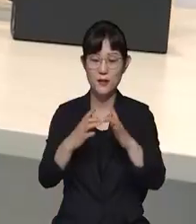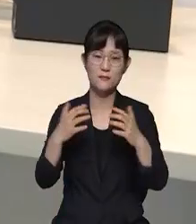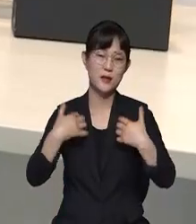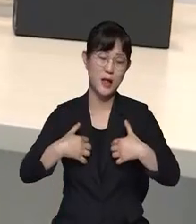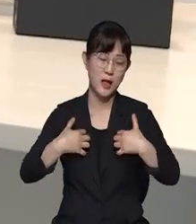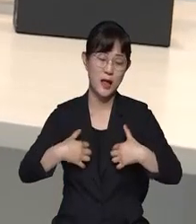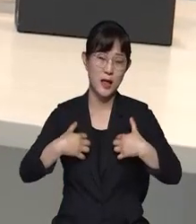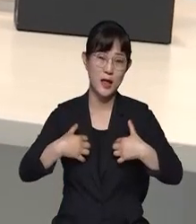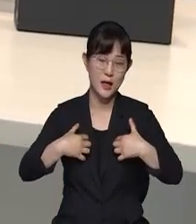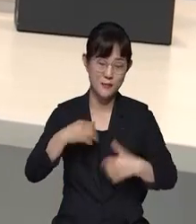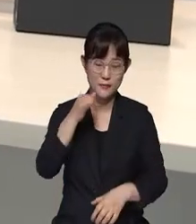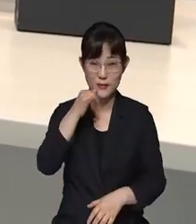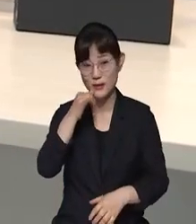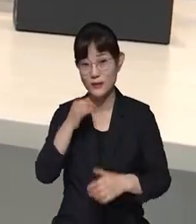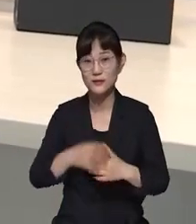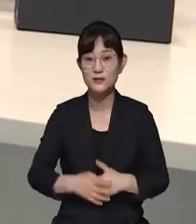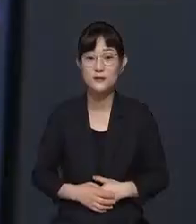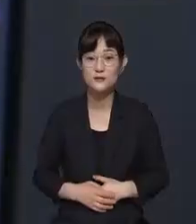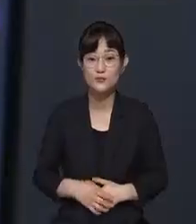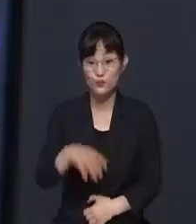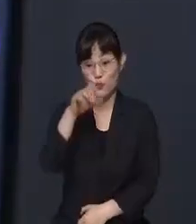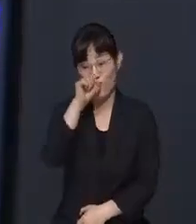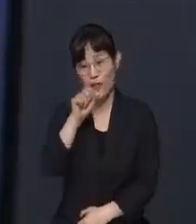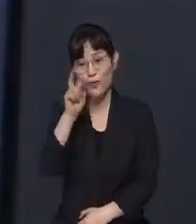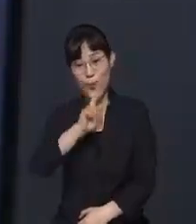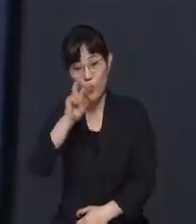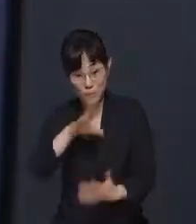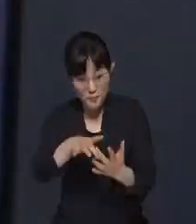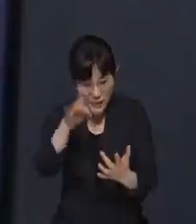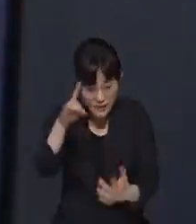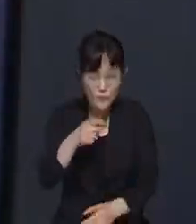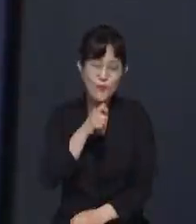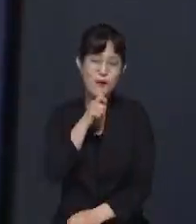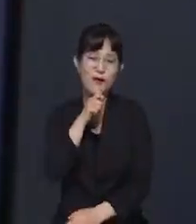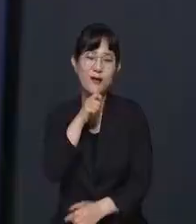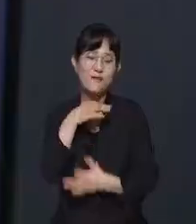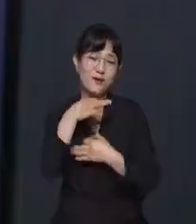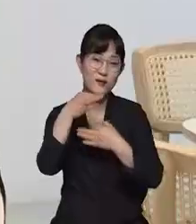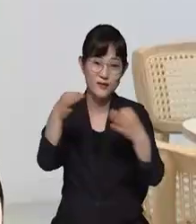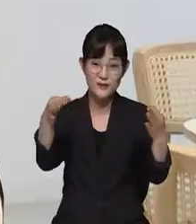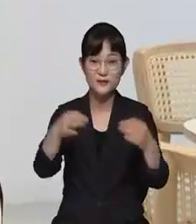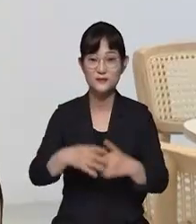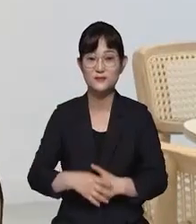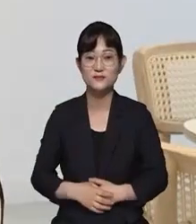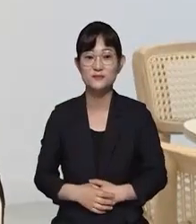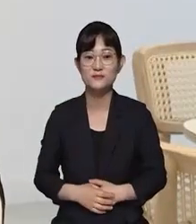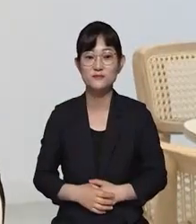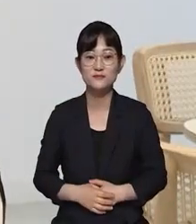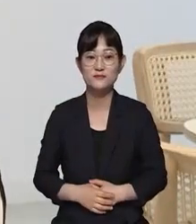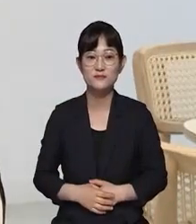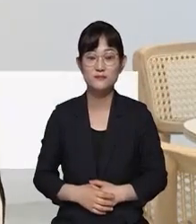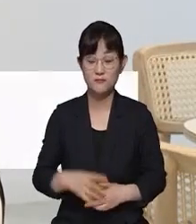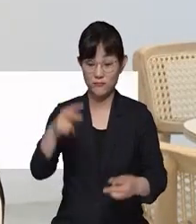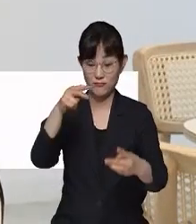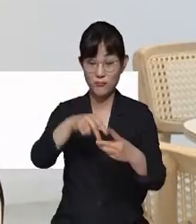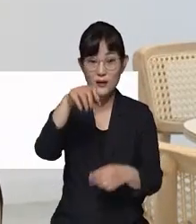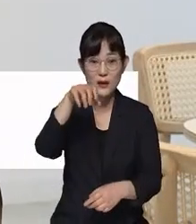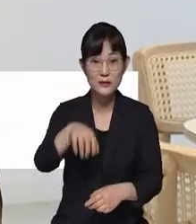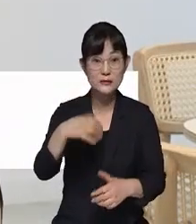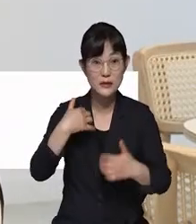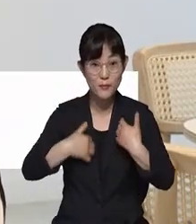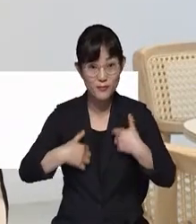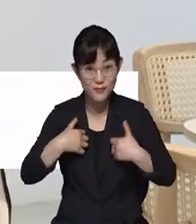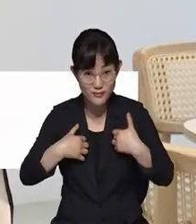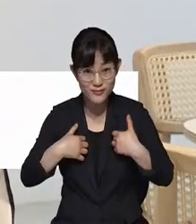가상현실 게임에 푹 빠졌고 좋아하는 노래를 골라 실력을 뽐냅니다. 오늘 센터에서 재밌는